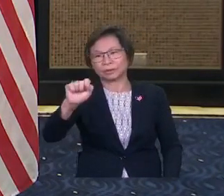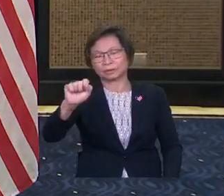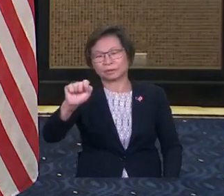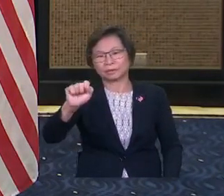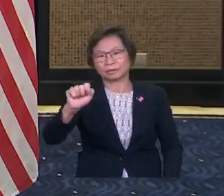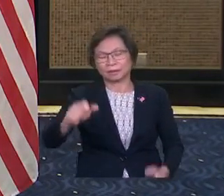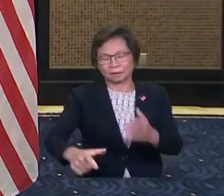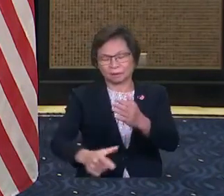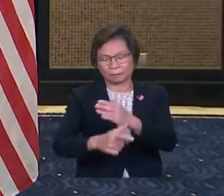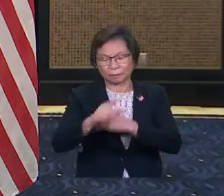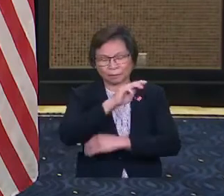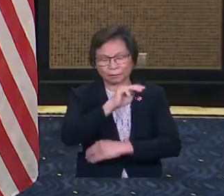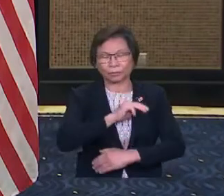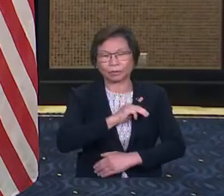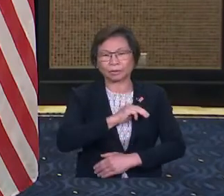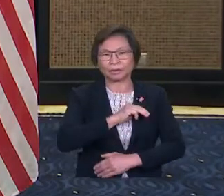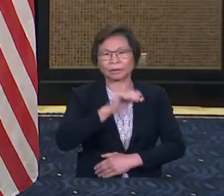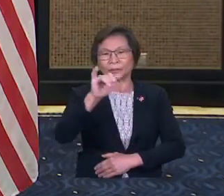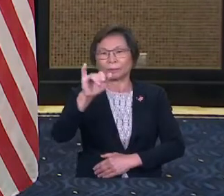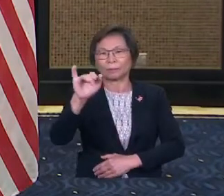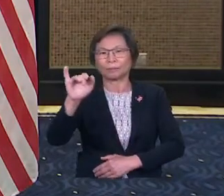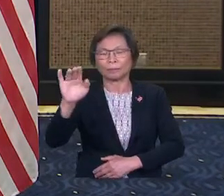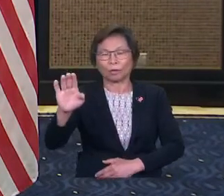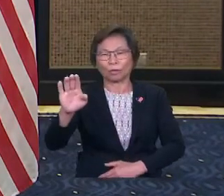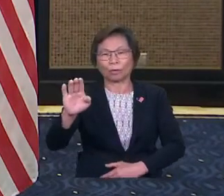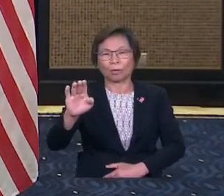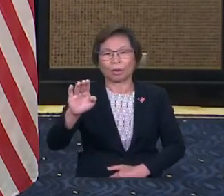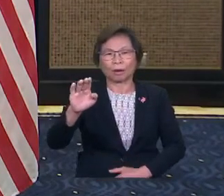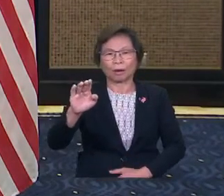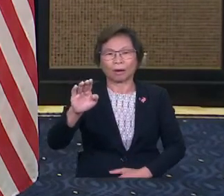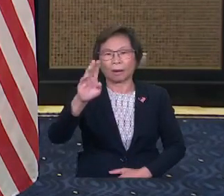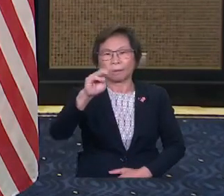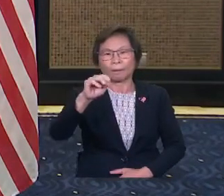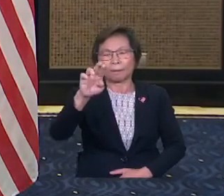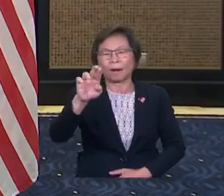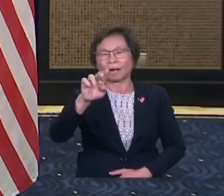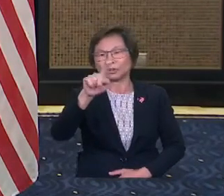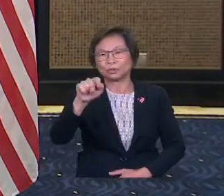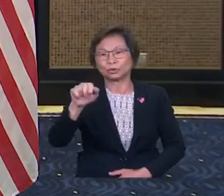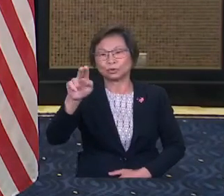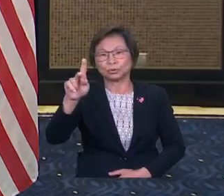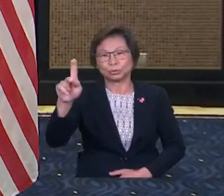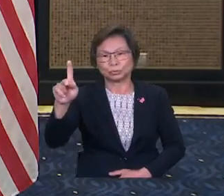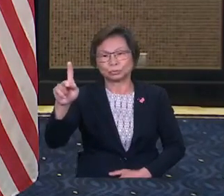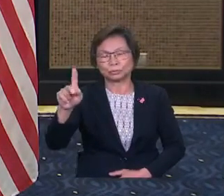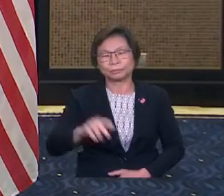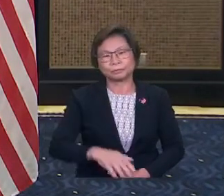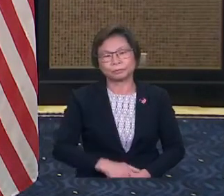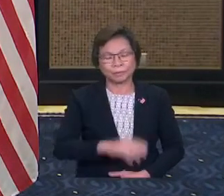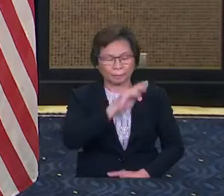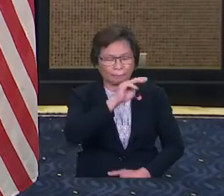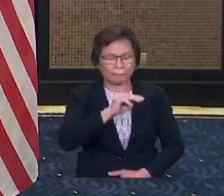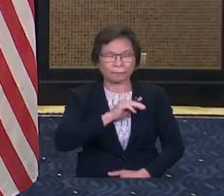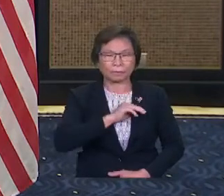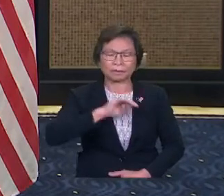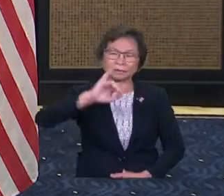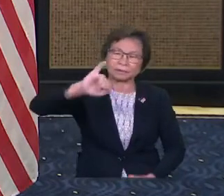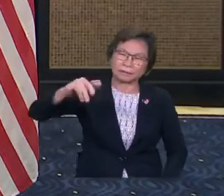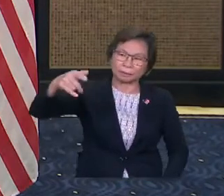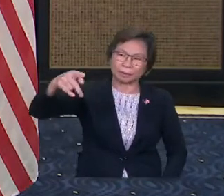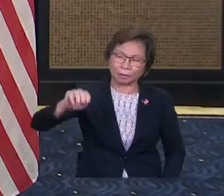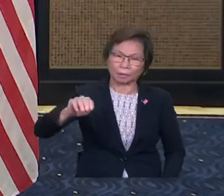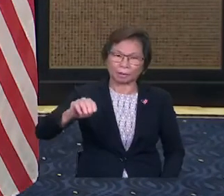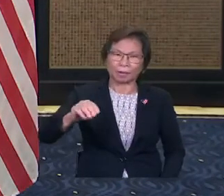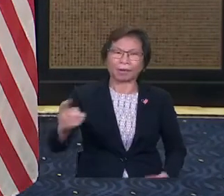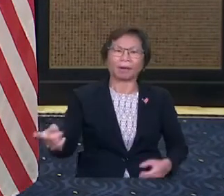timbalan menteri yang bermakna to Haji Ahmad Marzuki band Sari Hai menteri di jabatan dan menteri